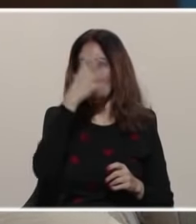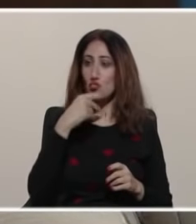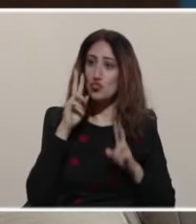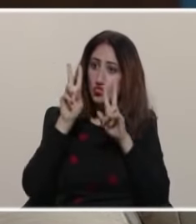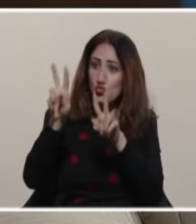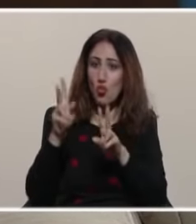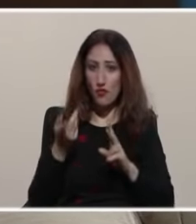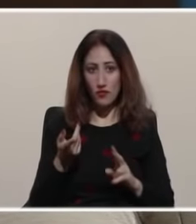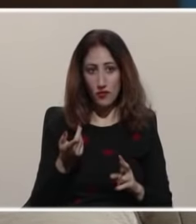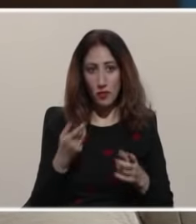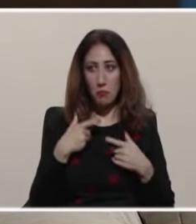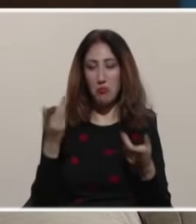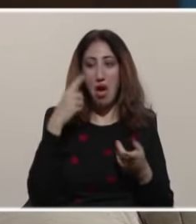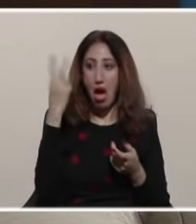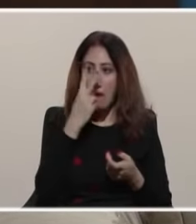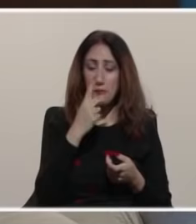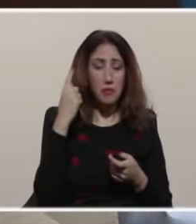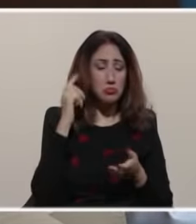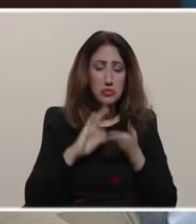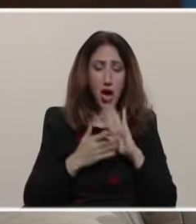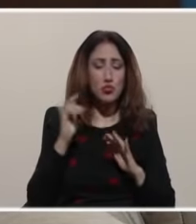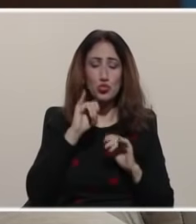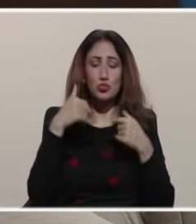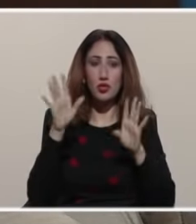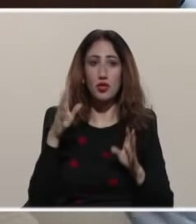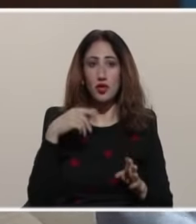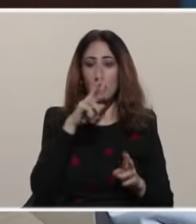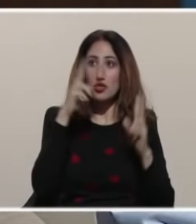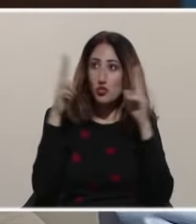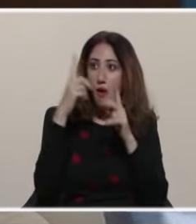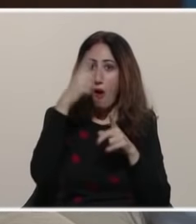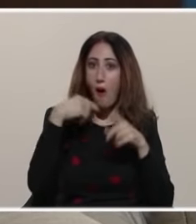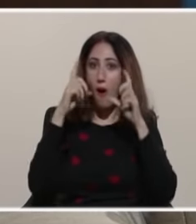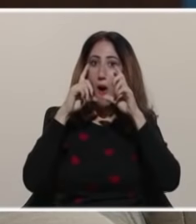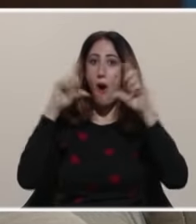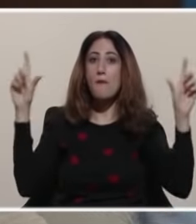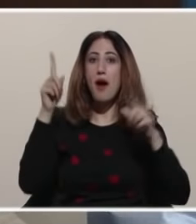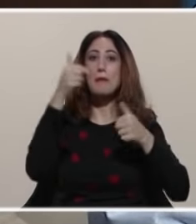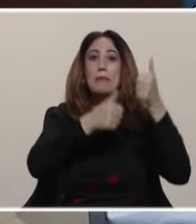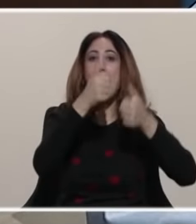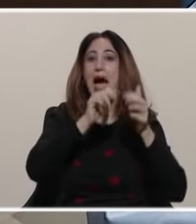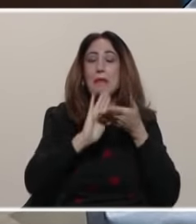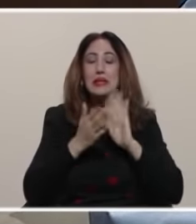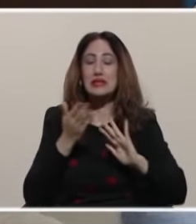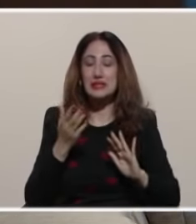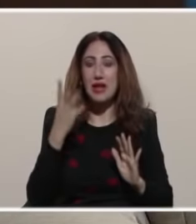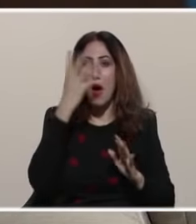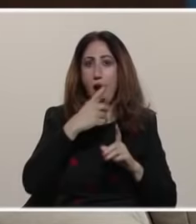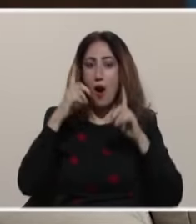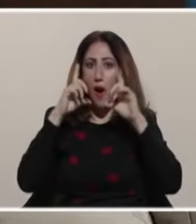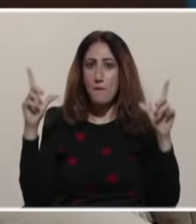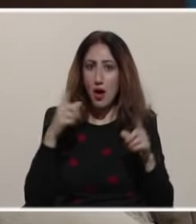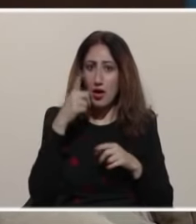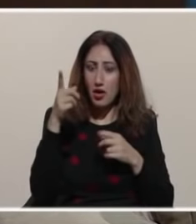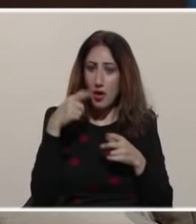يعني ألا طب وأنظر في إيه بقى؟ ما يعني خلاص. فرآها من أجمل ما يكون ومن أبهى ما يكون، فقال لي ابوها ازاي